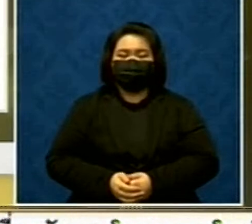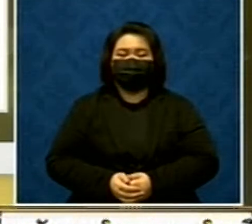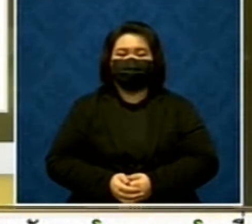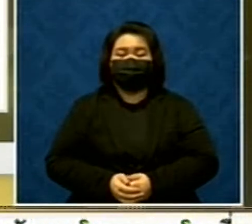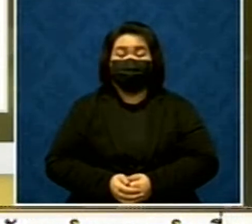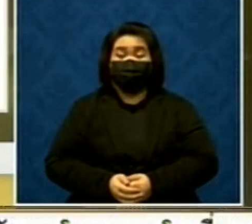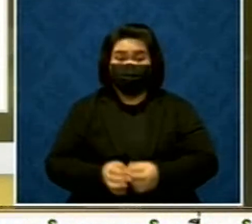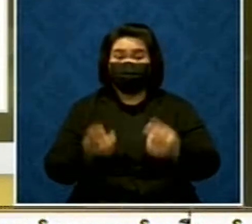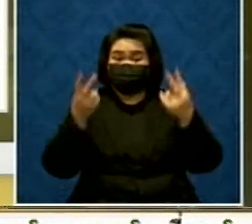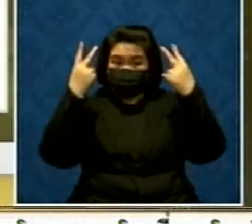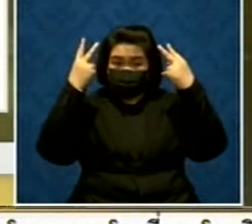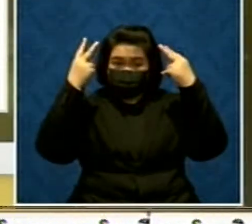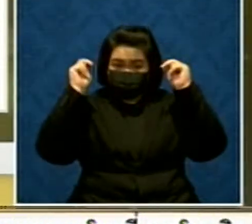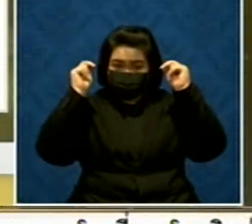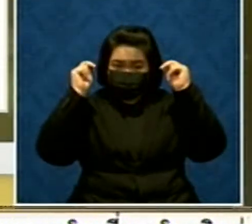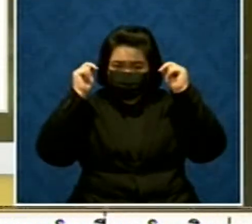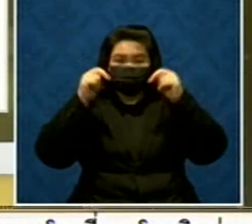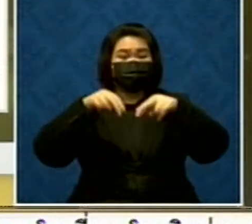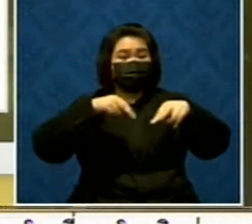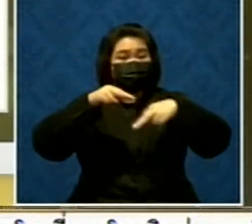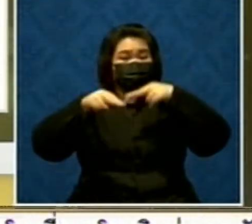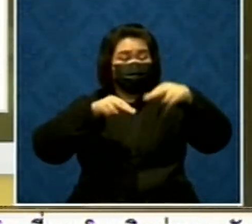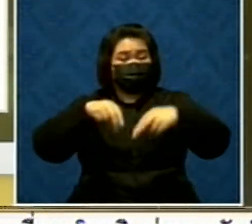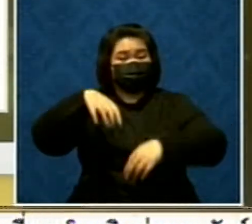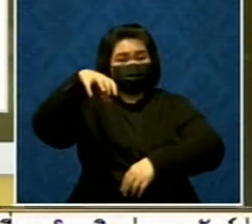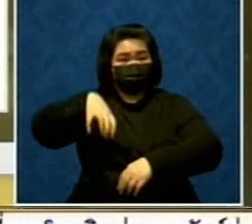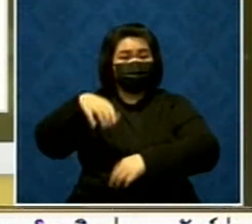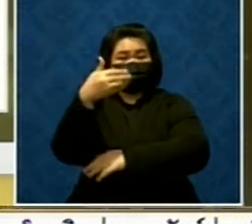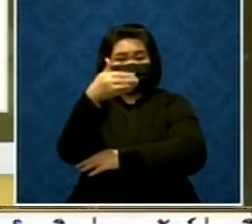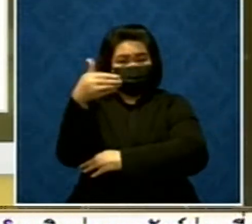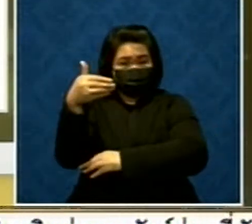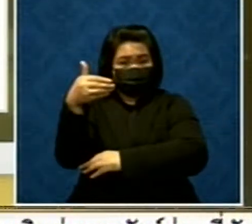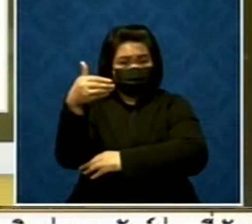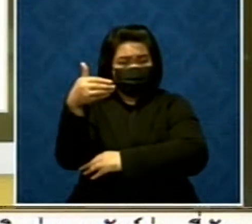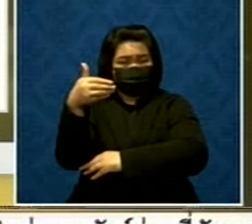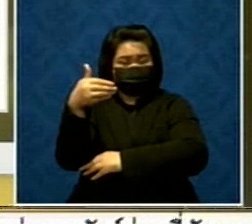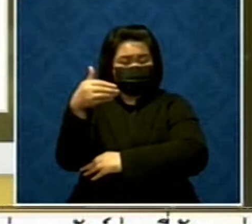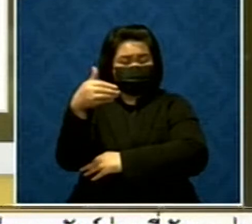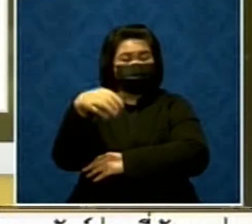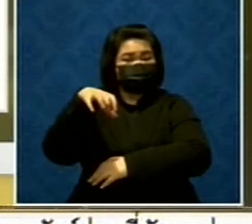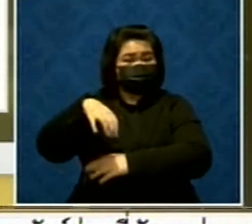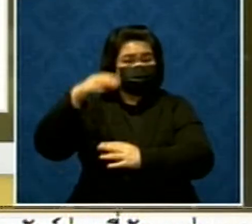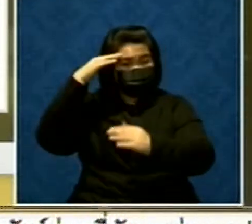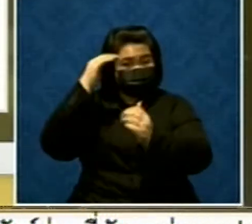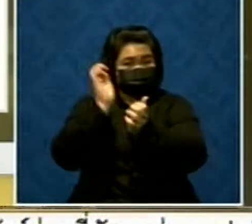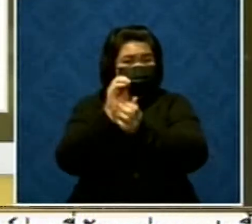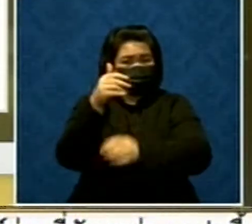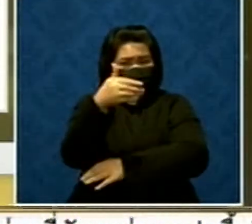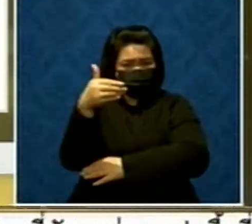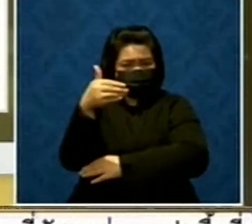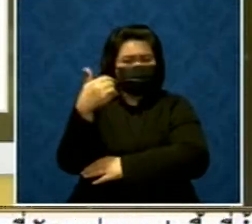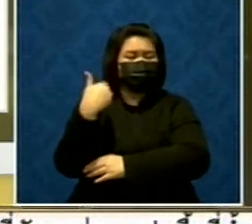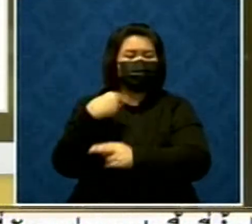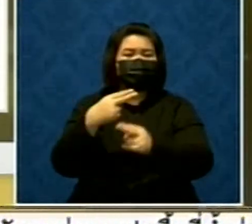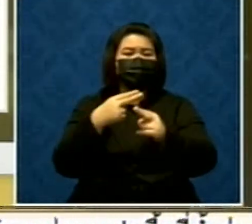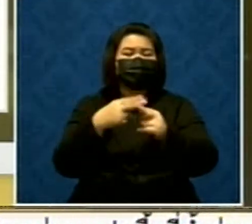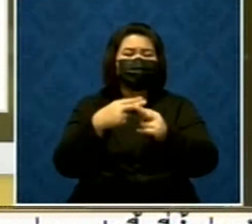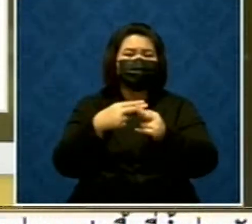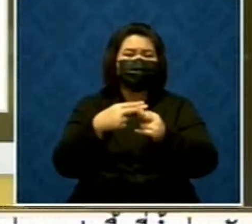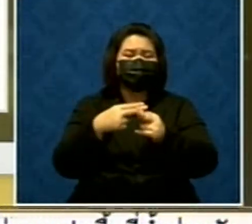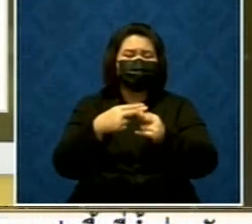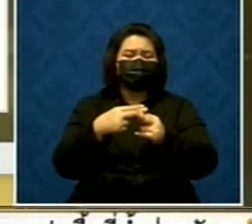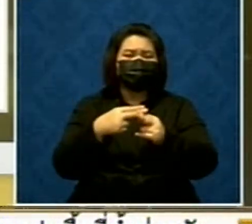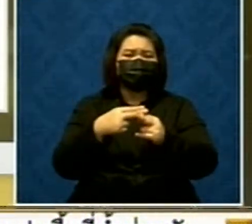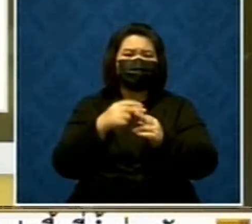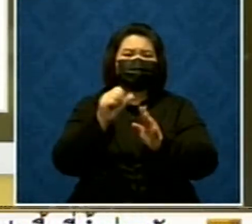พลเอกประยุทธ์ที่ดูแลสำนักงานตำรวจแห่งชาติโดยมีคุณสุวัฒน์เนี่ยผบ.ปั๊ดเนี่ยเขาเรียก